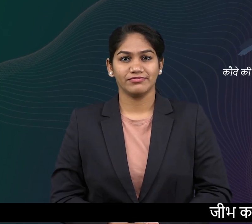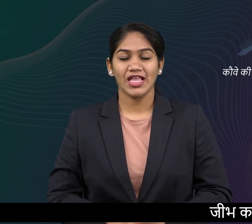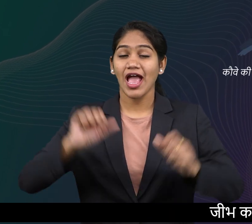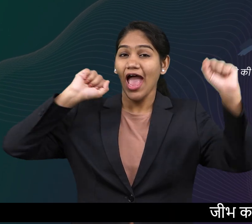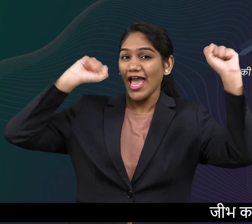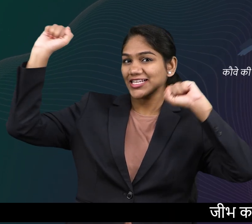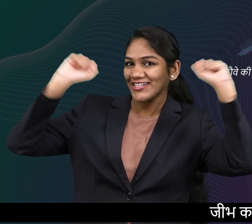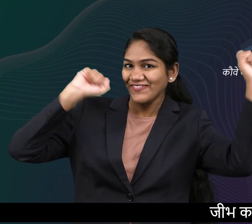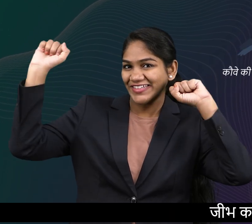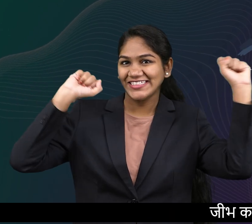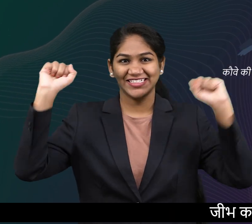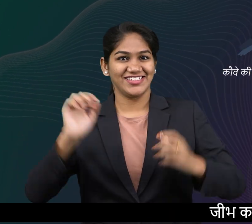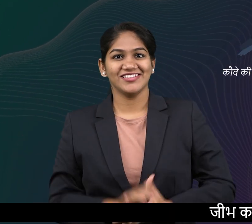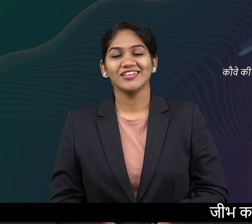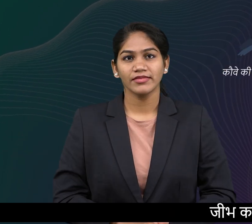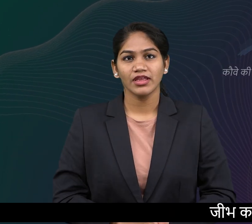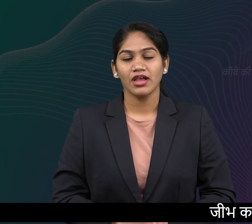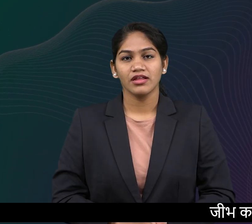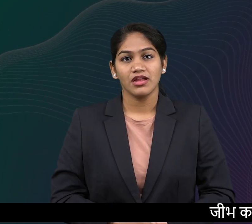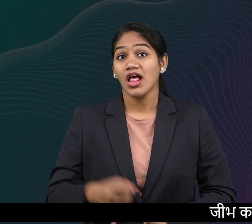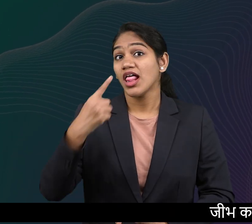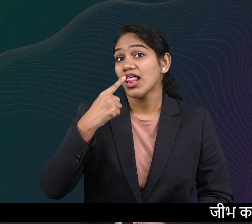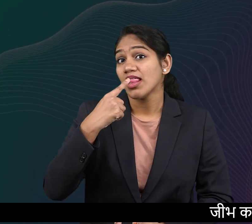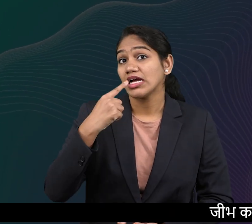जीभ कहती है नींबू खट्टा है।